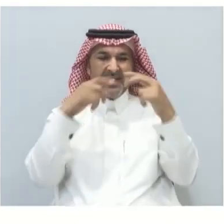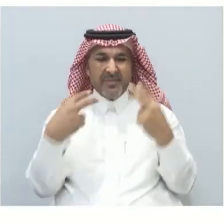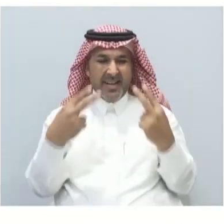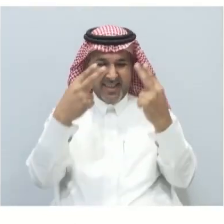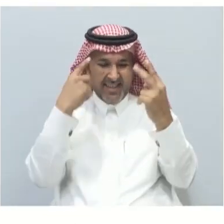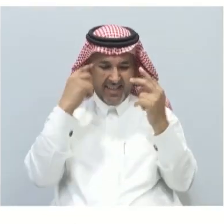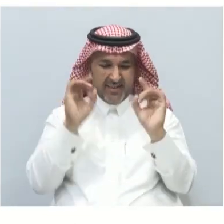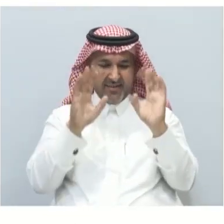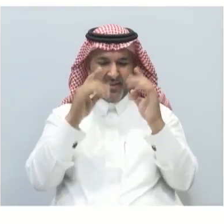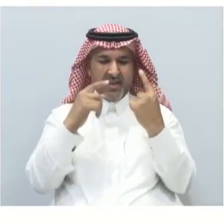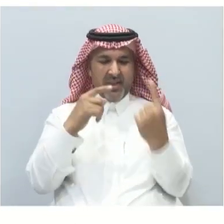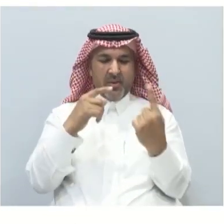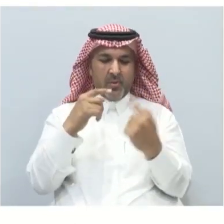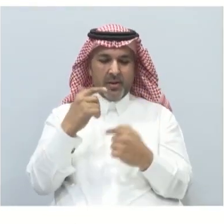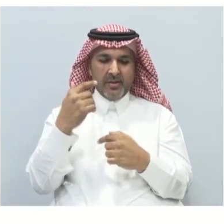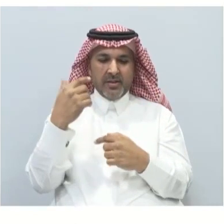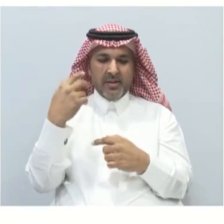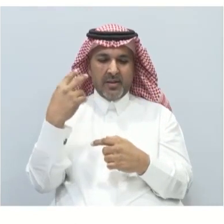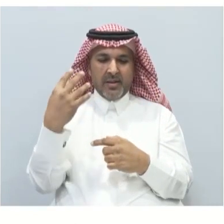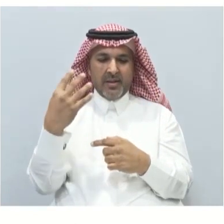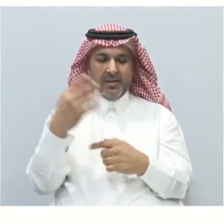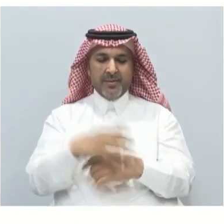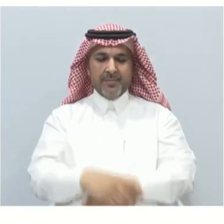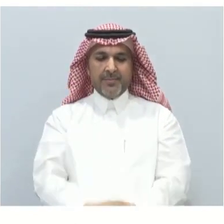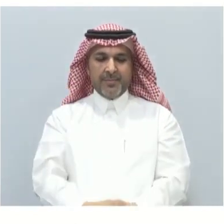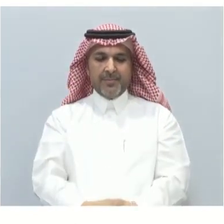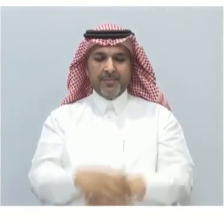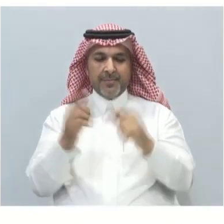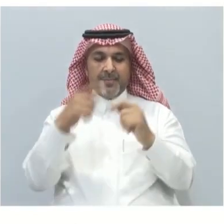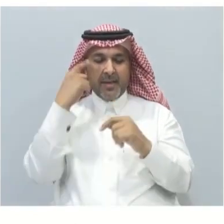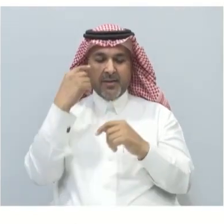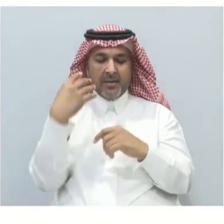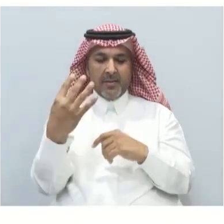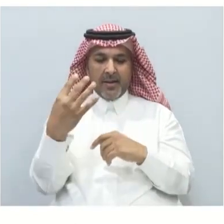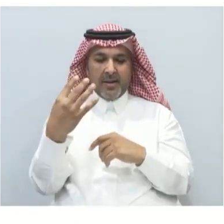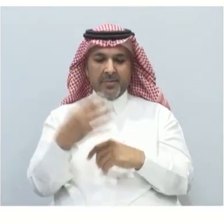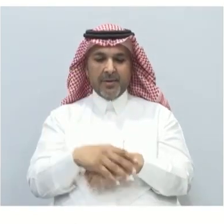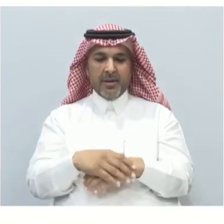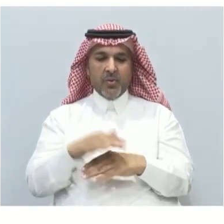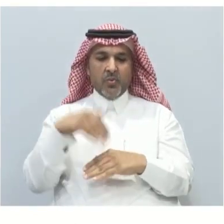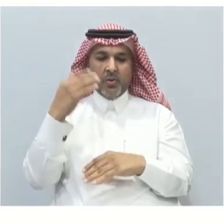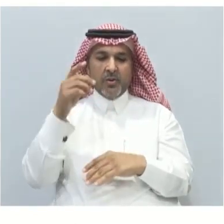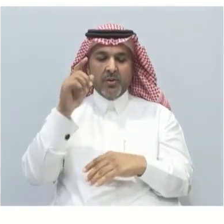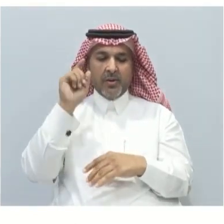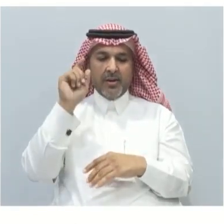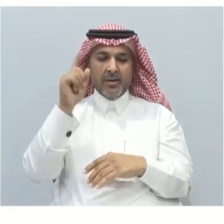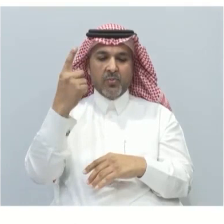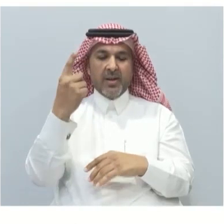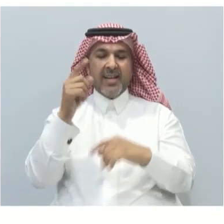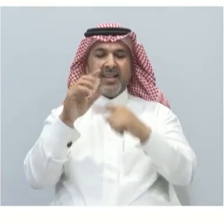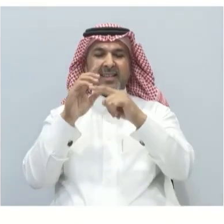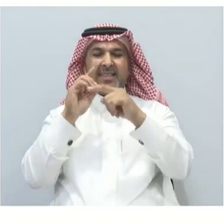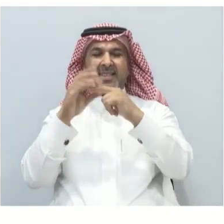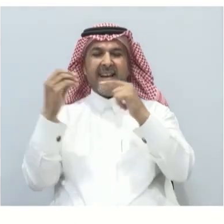هنا ان هذه واحد تساوي 4 طبعا اثنين ايضا تروح مع الاثنين ي قاللك 4 اس واح